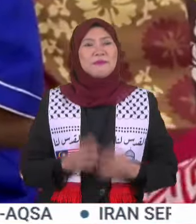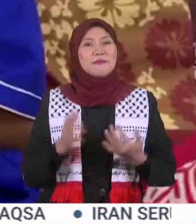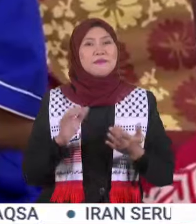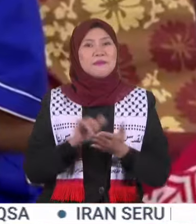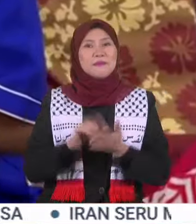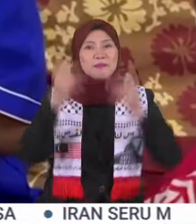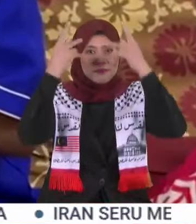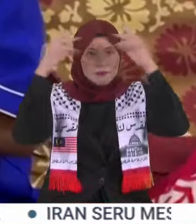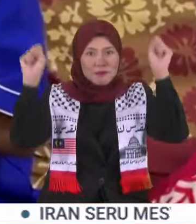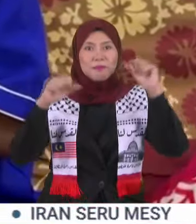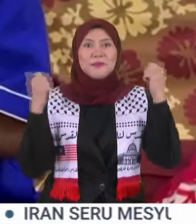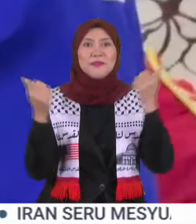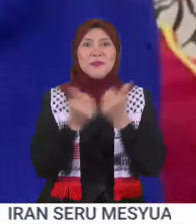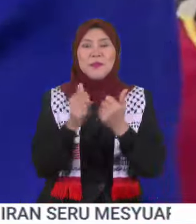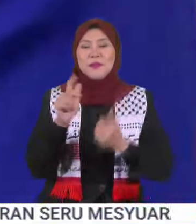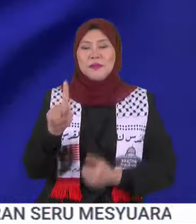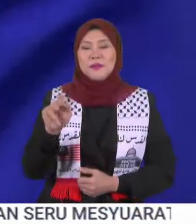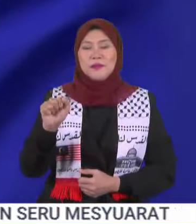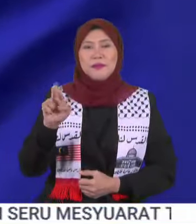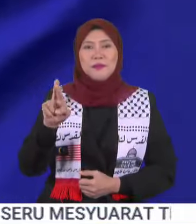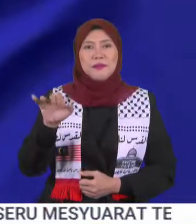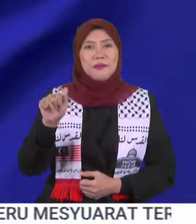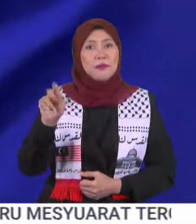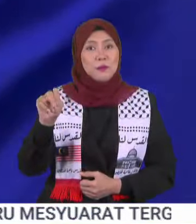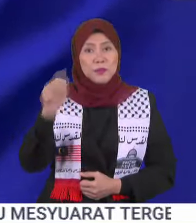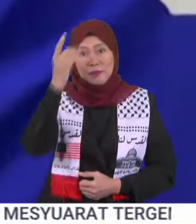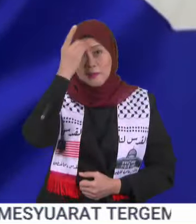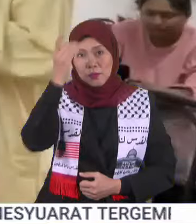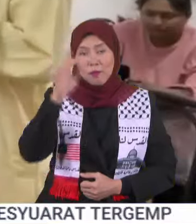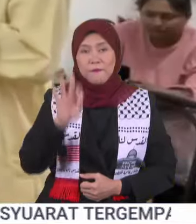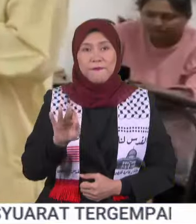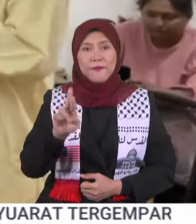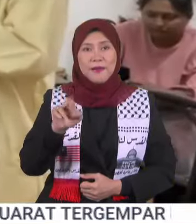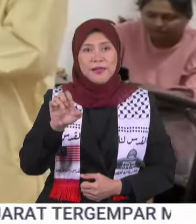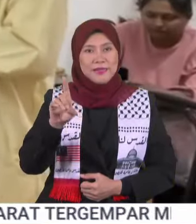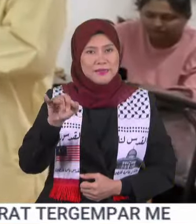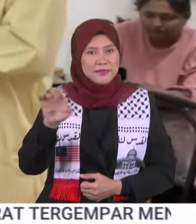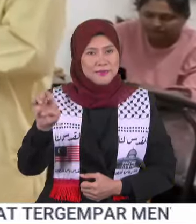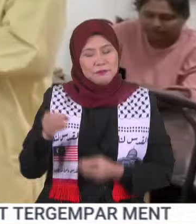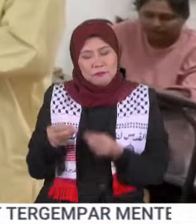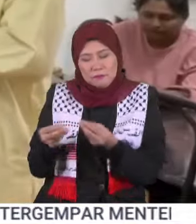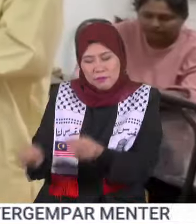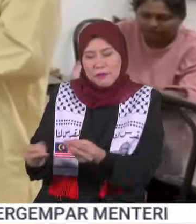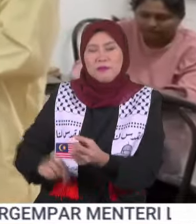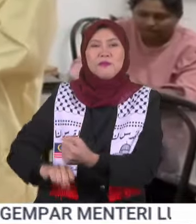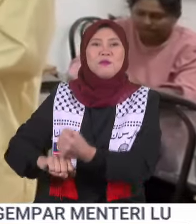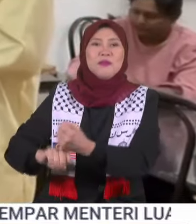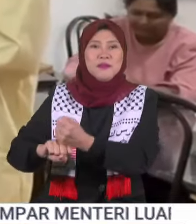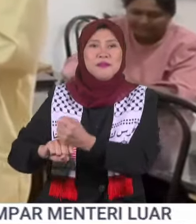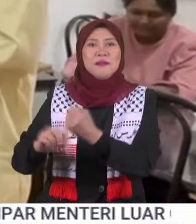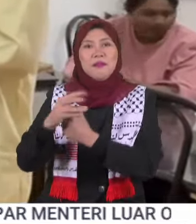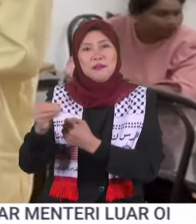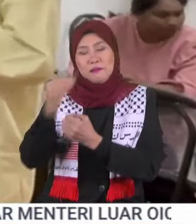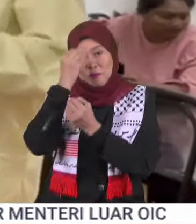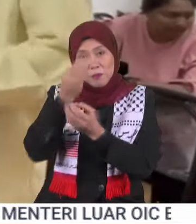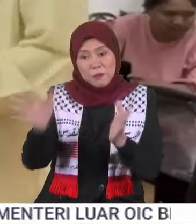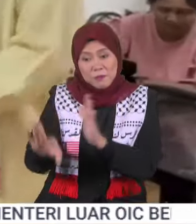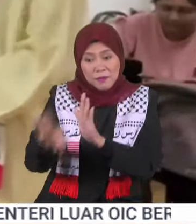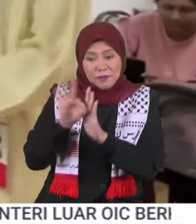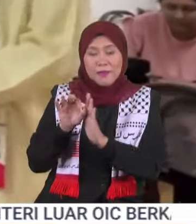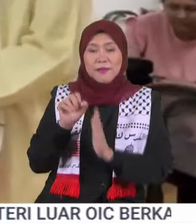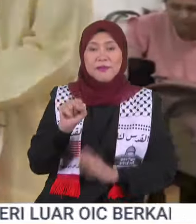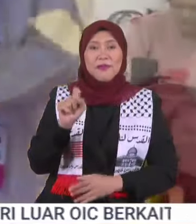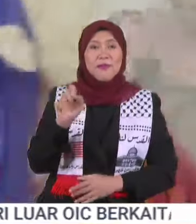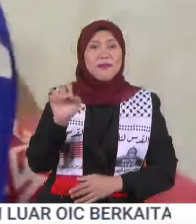Sementara itu, Presiden Persatuan Karyawan Malaysia, Dato' Freddy Fernandes turut menyerahkan sumbangan dan mengumumkan pelantikan